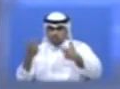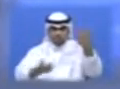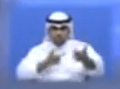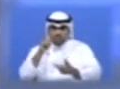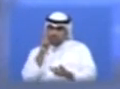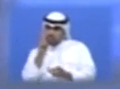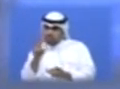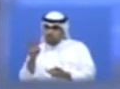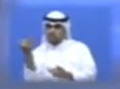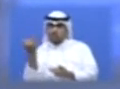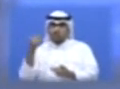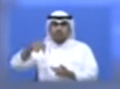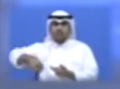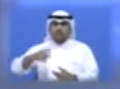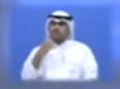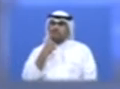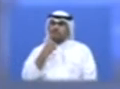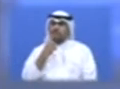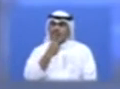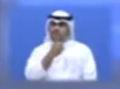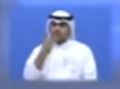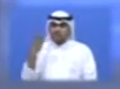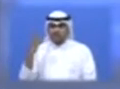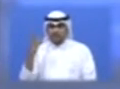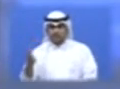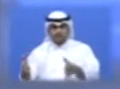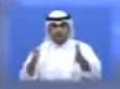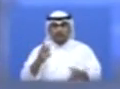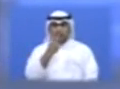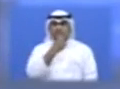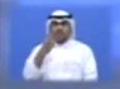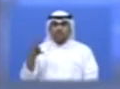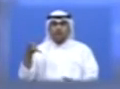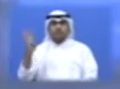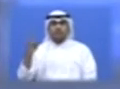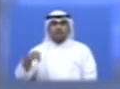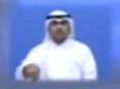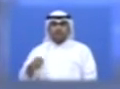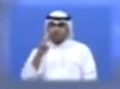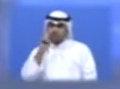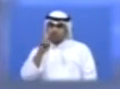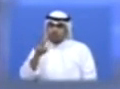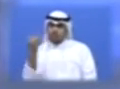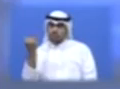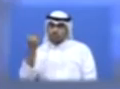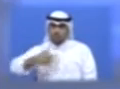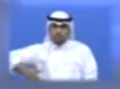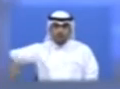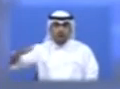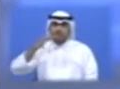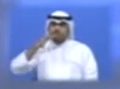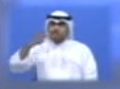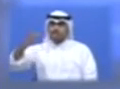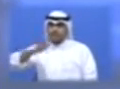الاختبارات النهائية للعام الدراسي 2013-2014 بهدف توفير أجواء مريحة للطلاب